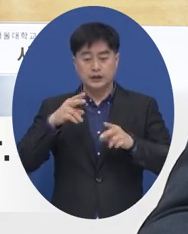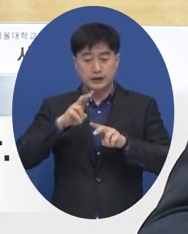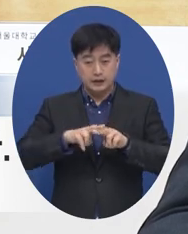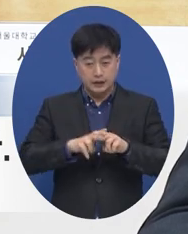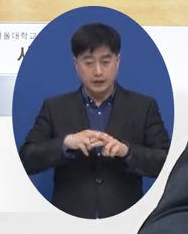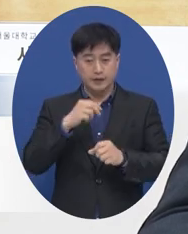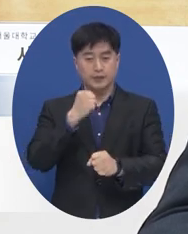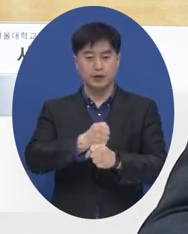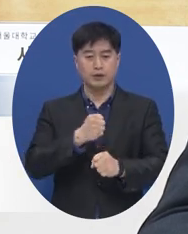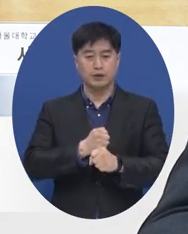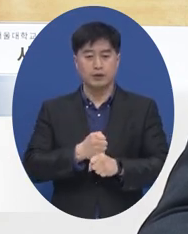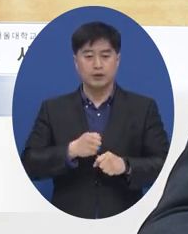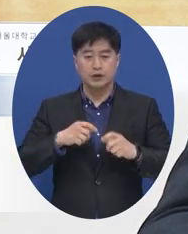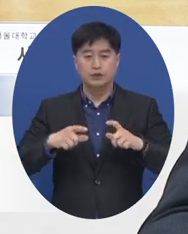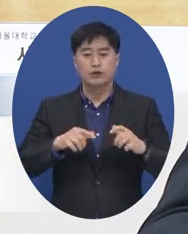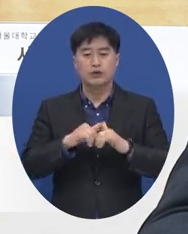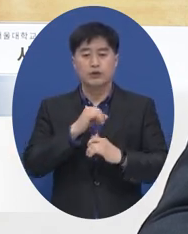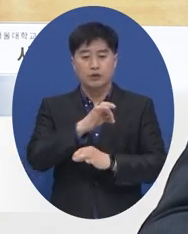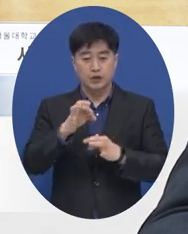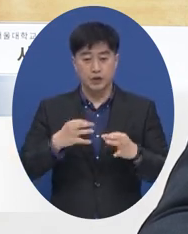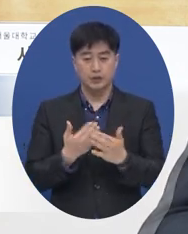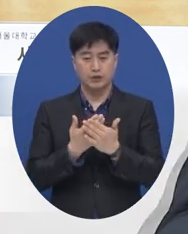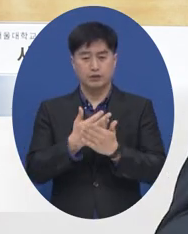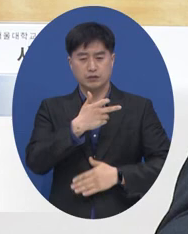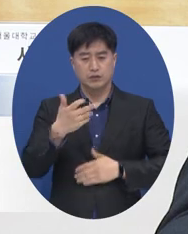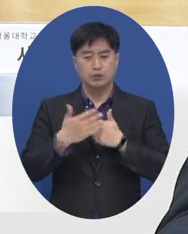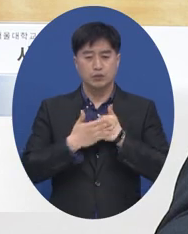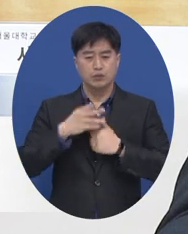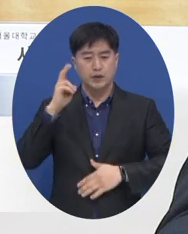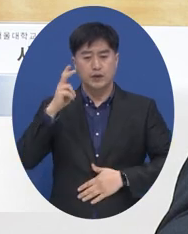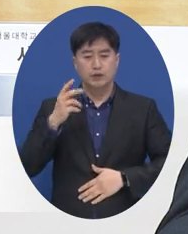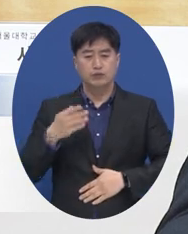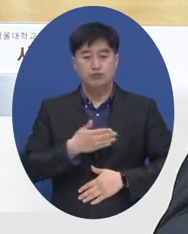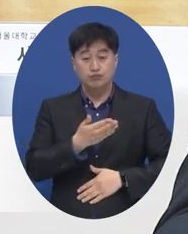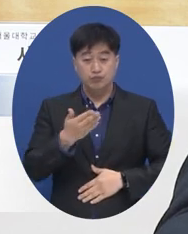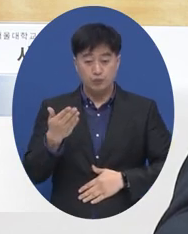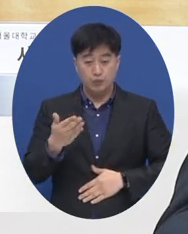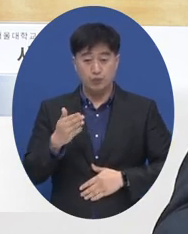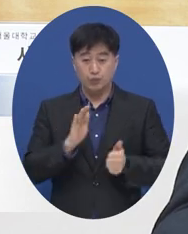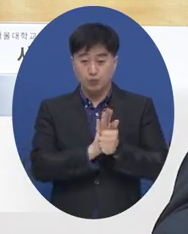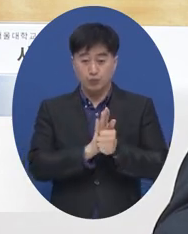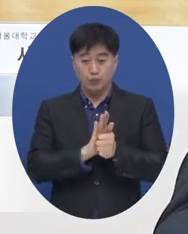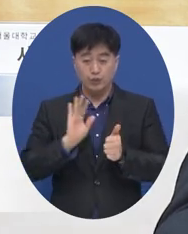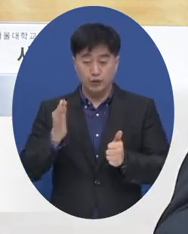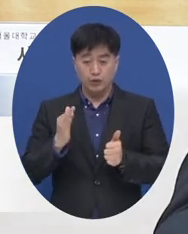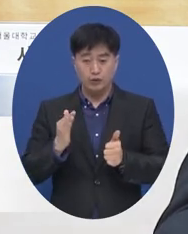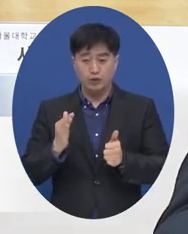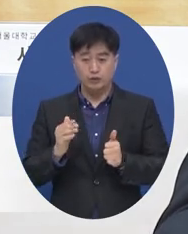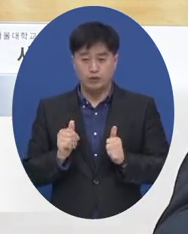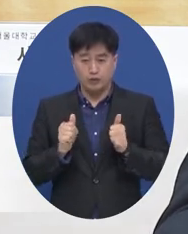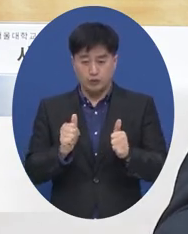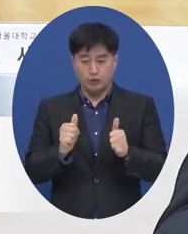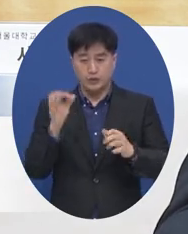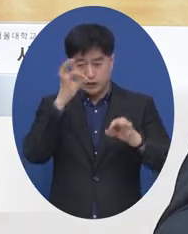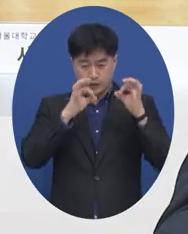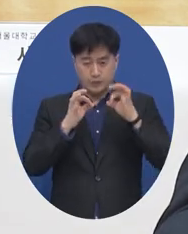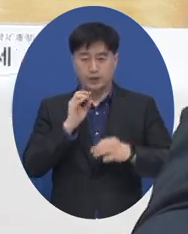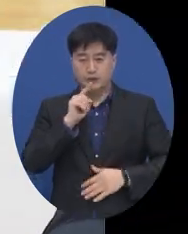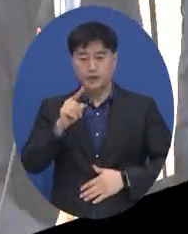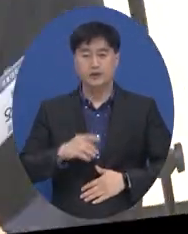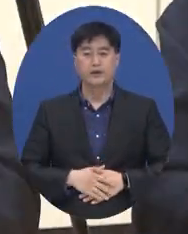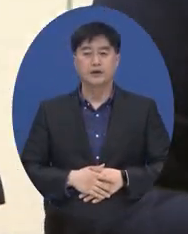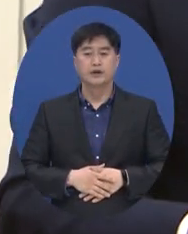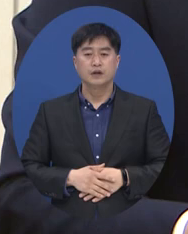일자리 창출이나 지역 경제 활성화는 정말 큰 도움이 될것 같아요. 저희도 뭐 도움이 될 만한 일들은 최대한 열심히